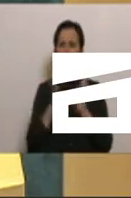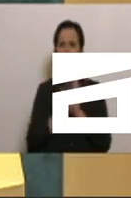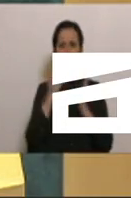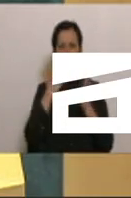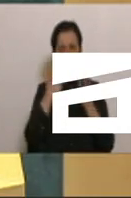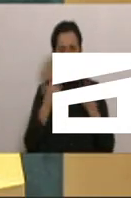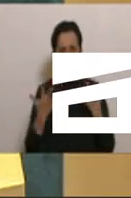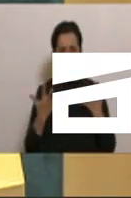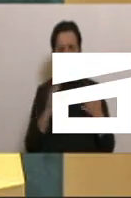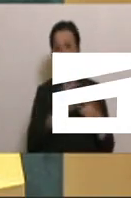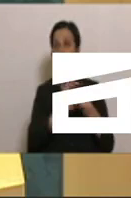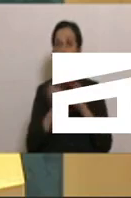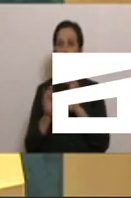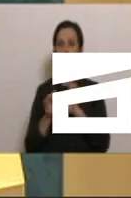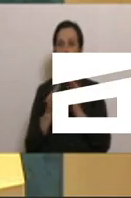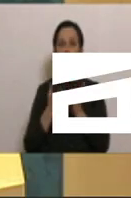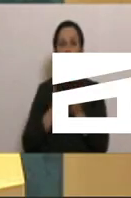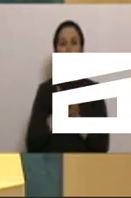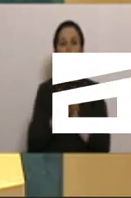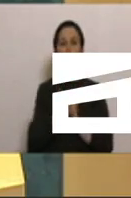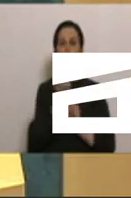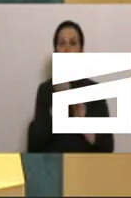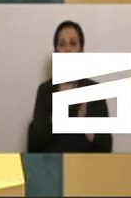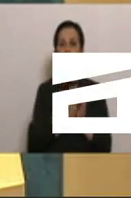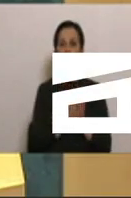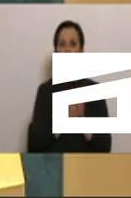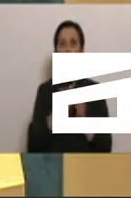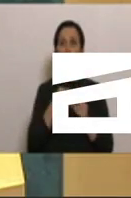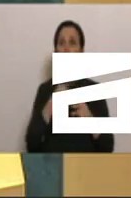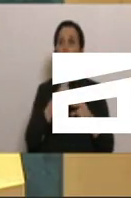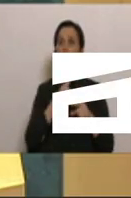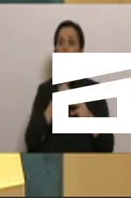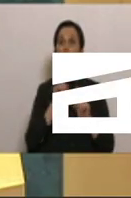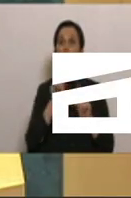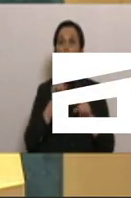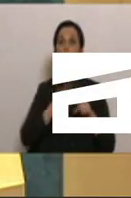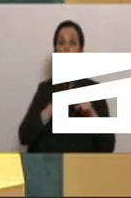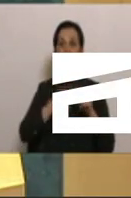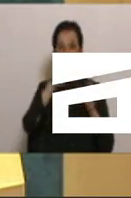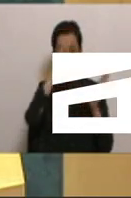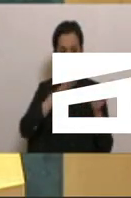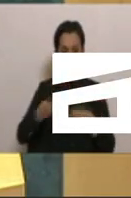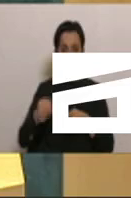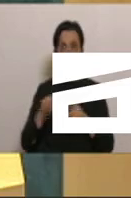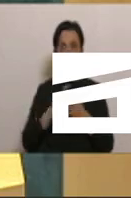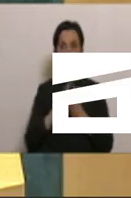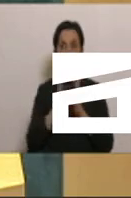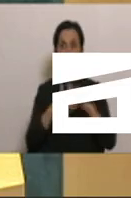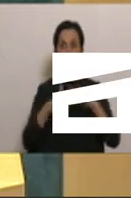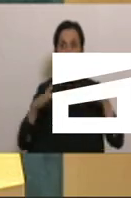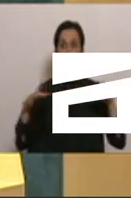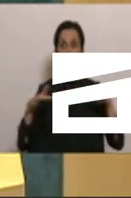და კონკრეტული ამოცანა. რომ მალე დავტოვო ეს დარბაზი და ამ